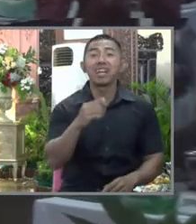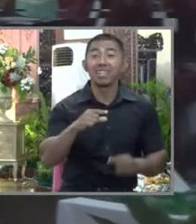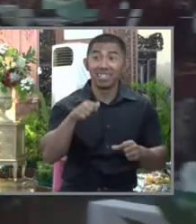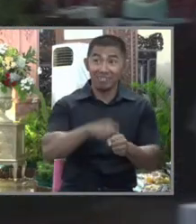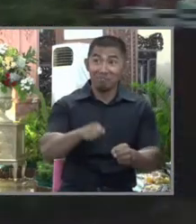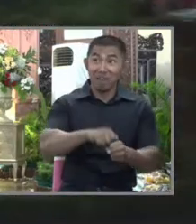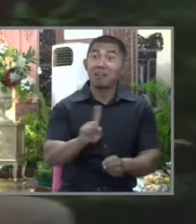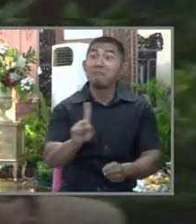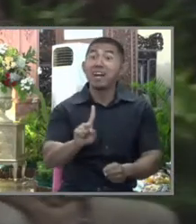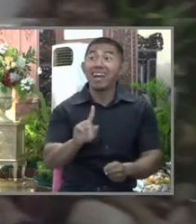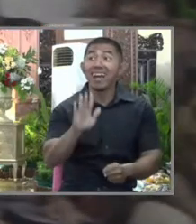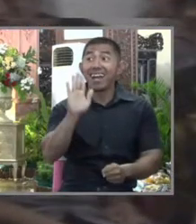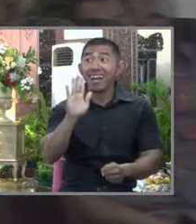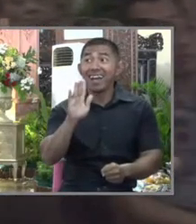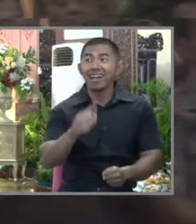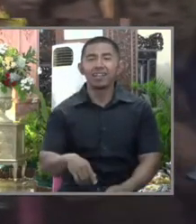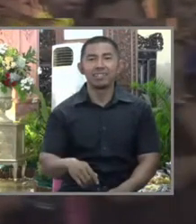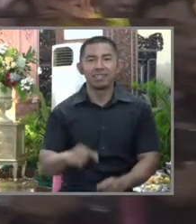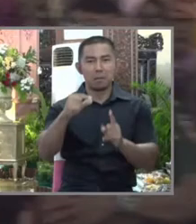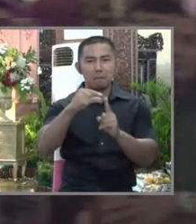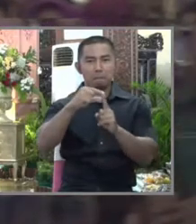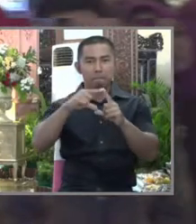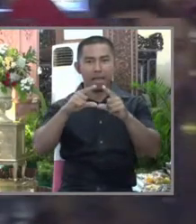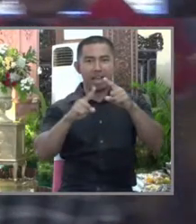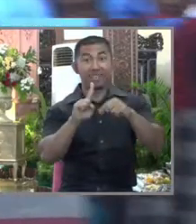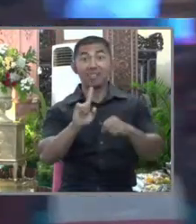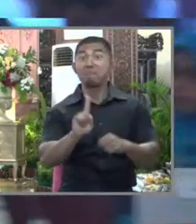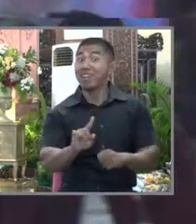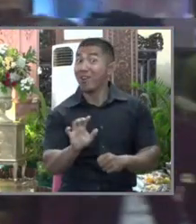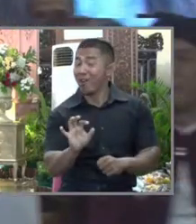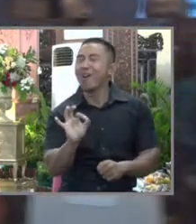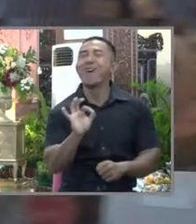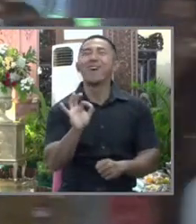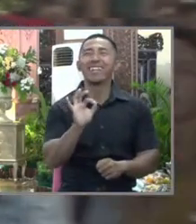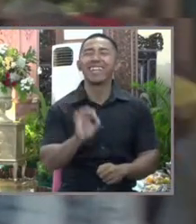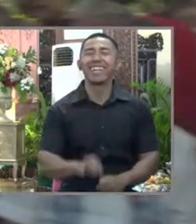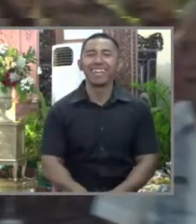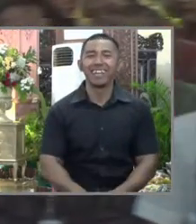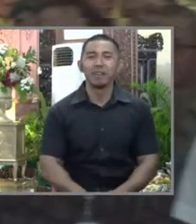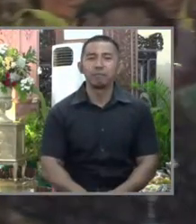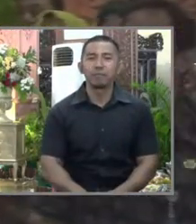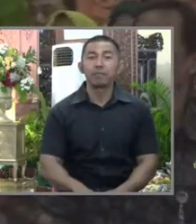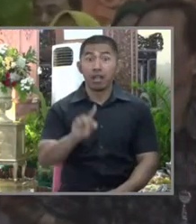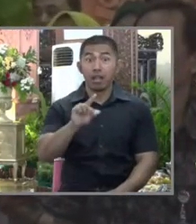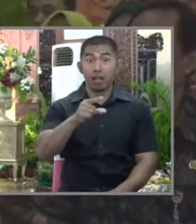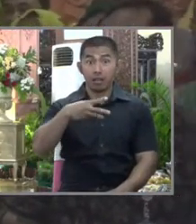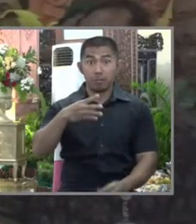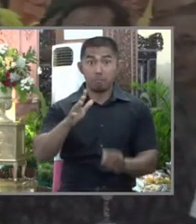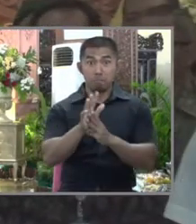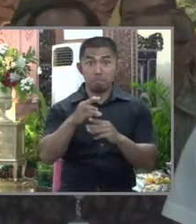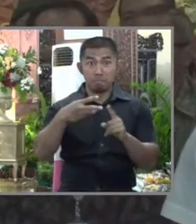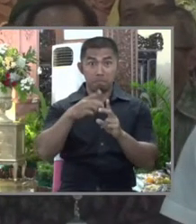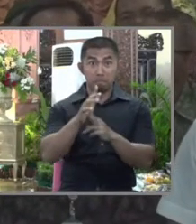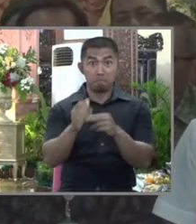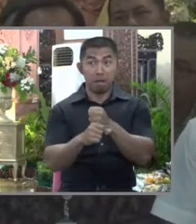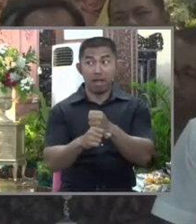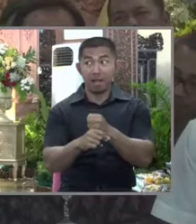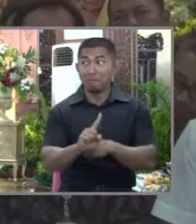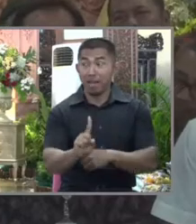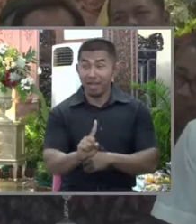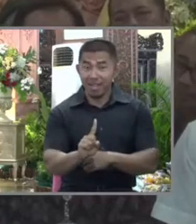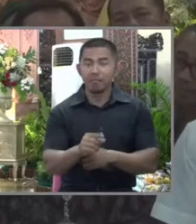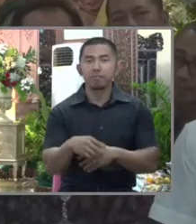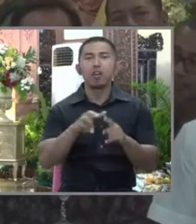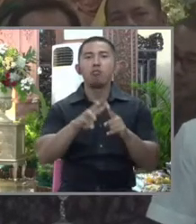ada? Pati ada, Pati? Oke, boleh. Yang dari Rembang? Oke. Yang dari